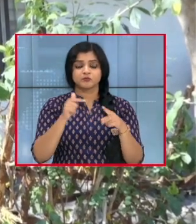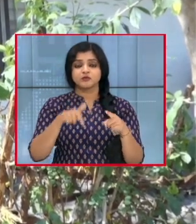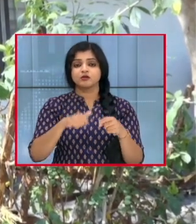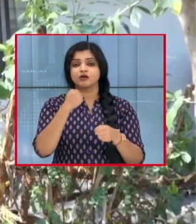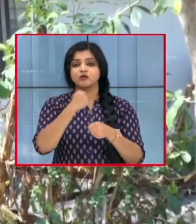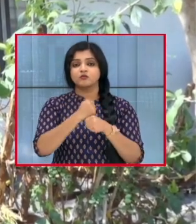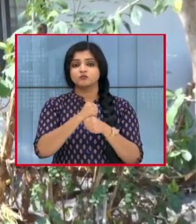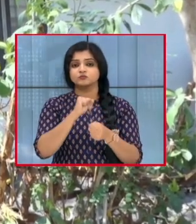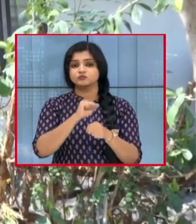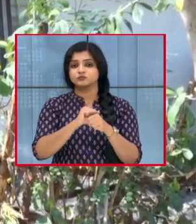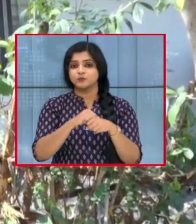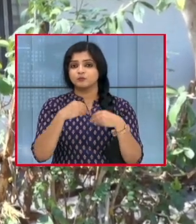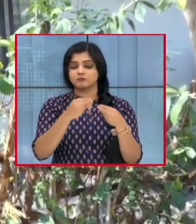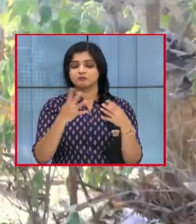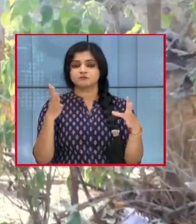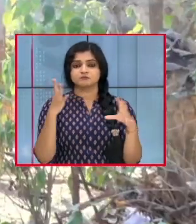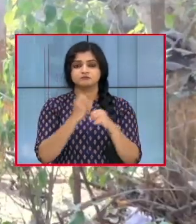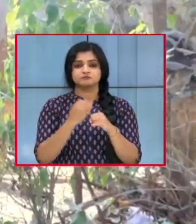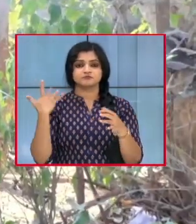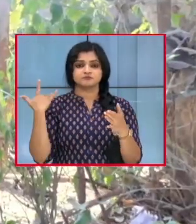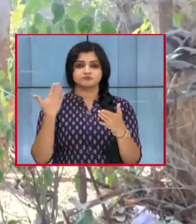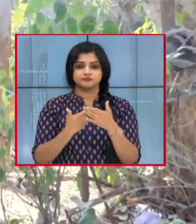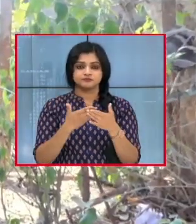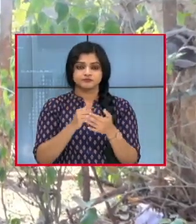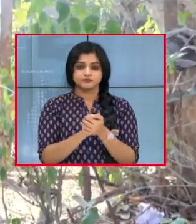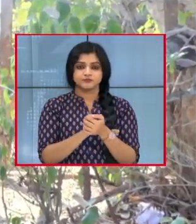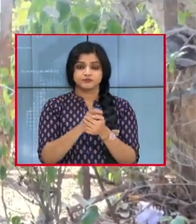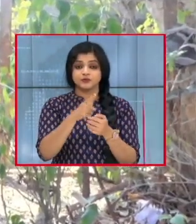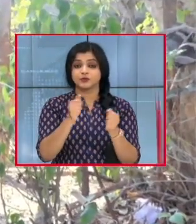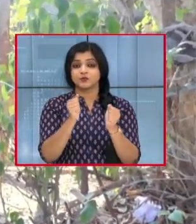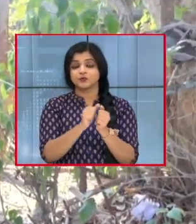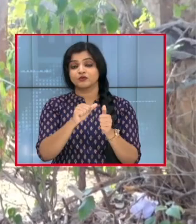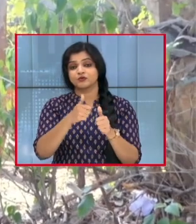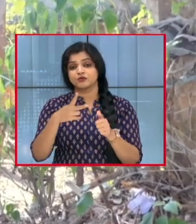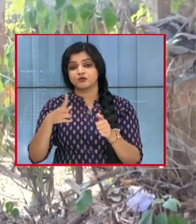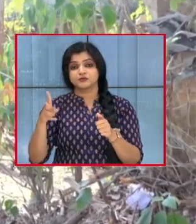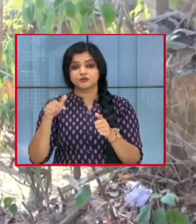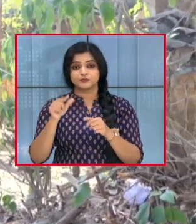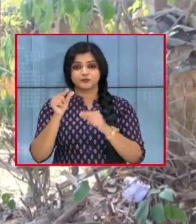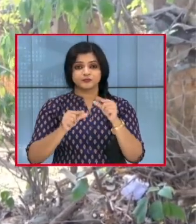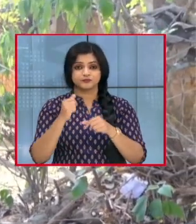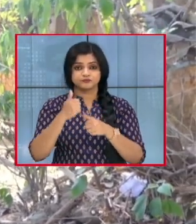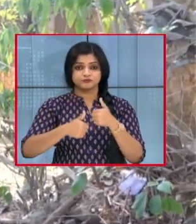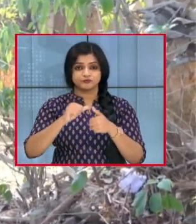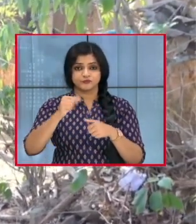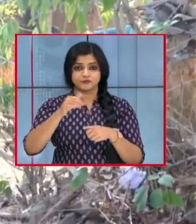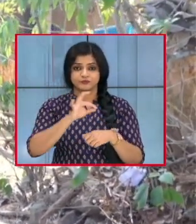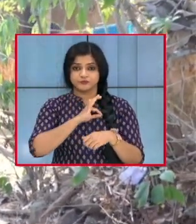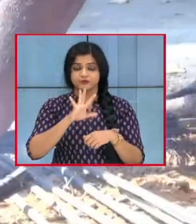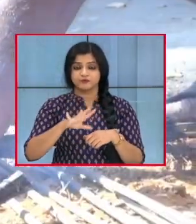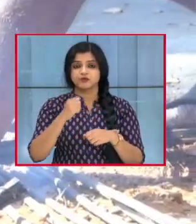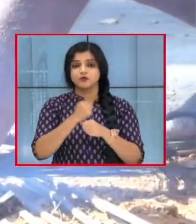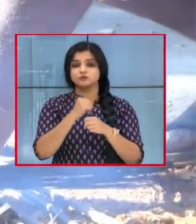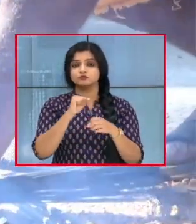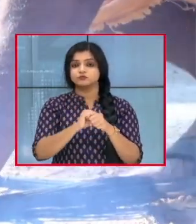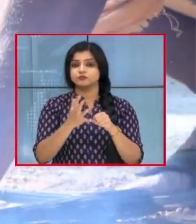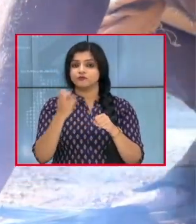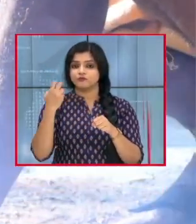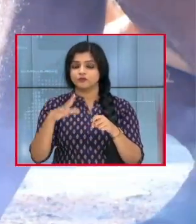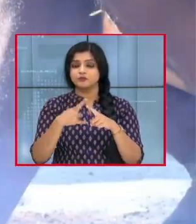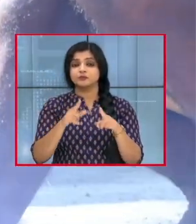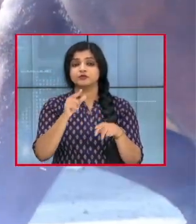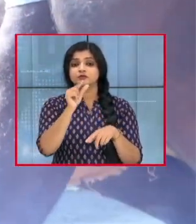സർക്കാർ ജോലി എന്ന സ്വപ്നം ഇതുവരെ സാധ്യമായിട്ടില്ല. ഒപ്പമുണ്ടായിരുന്ന പല താരങ്ങളും ഇപ്പോൾ സർക്കാർ ഉദ്യോഗസ്ഥരായപ്പോൾ വസന്തന്റെ